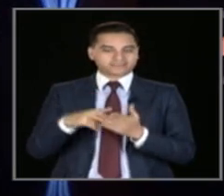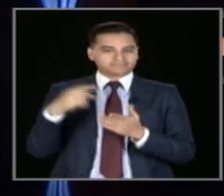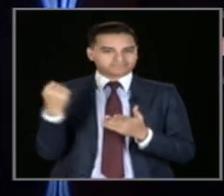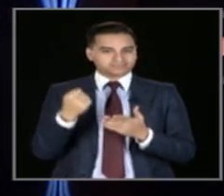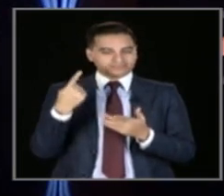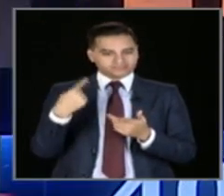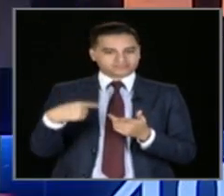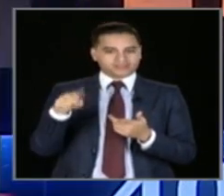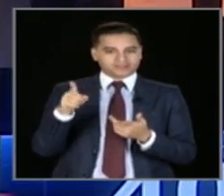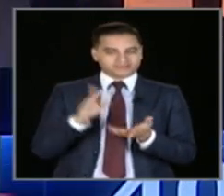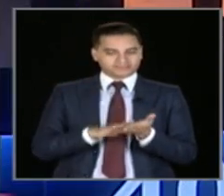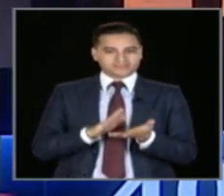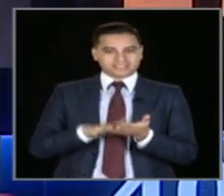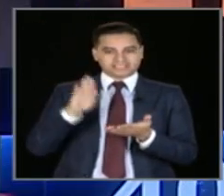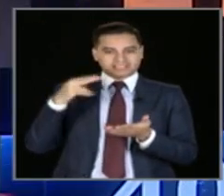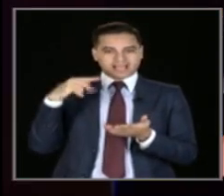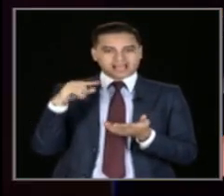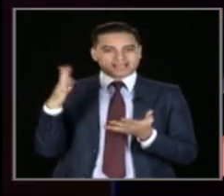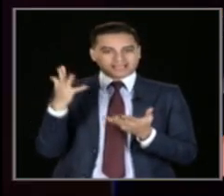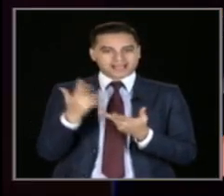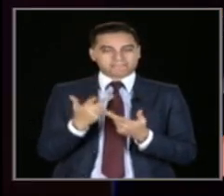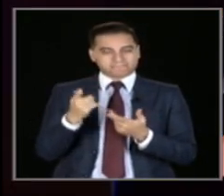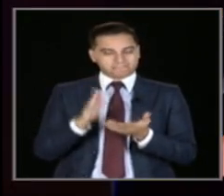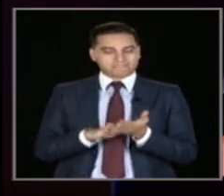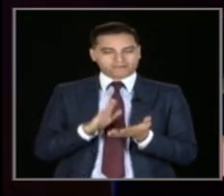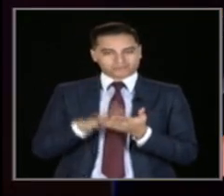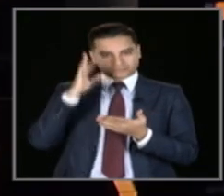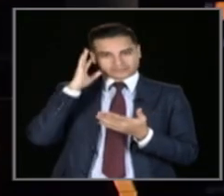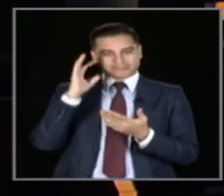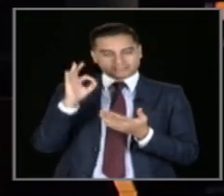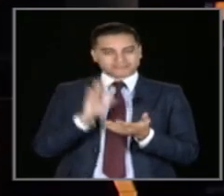مبهر. برافو عليك يا سعد، 10 نقط، برافو عليك. السندباد.